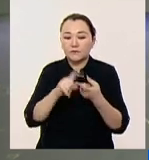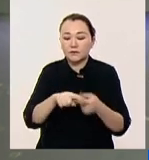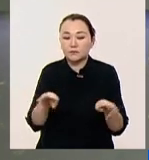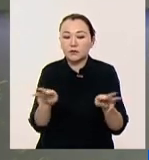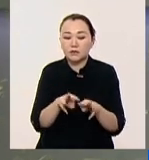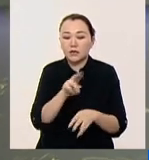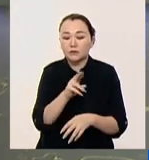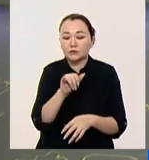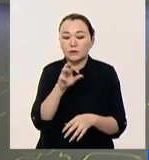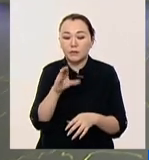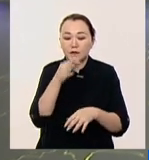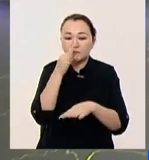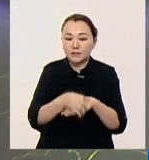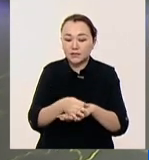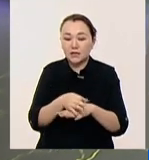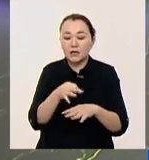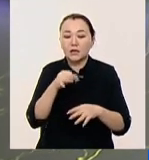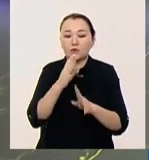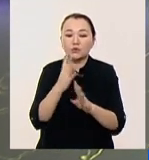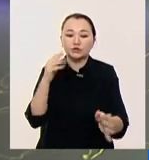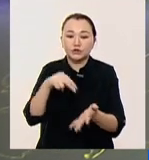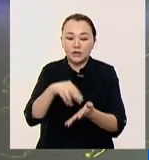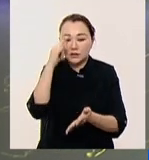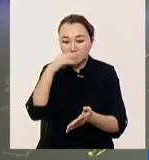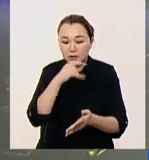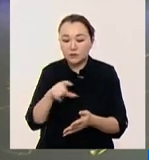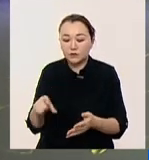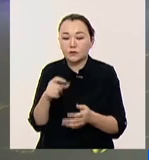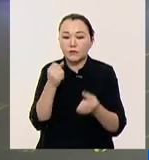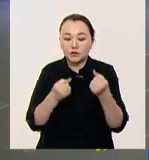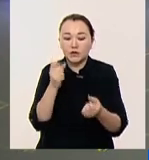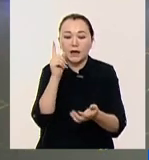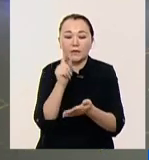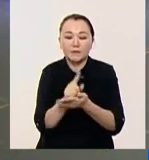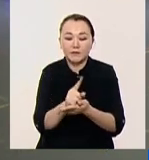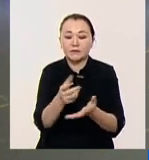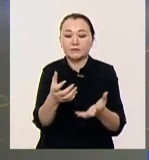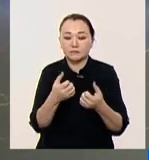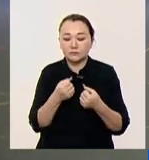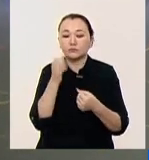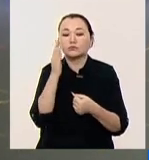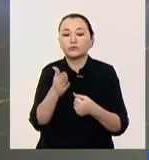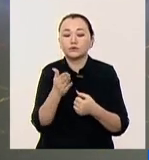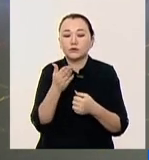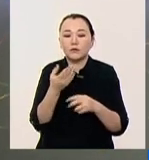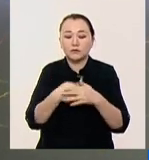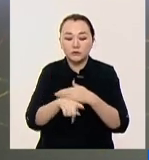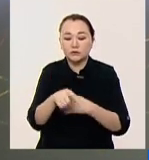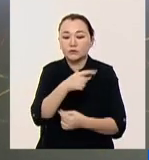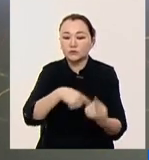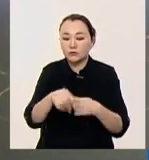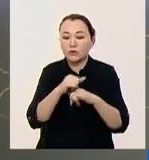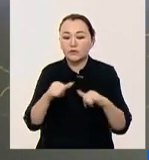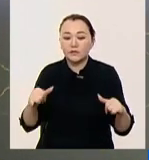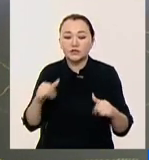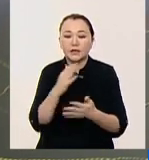министрі Қайырбек Өскенбаевтың айтуынша, кезекте тұрған қазақстандықтар көліктерін міндет түрде алады. Өйткені қазір ішкі өнім көлемі артып